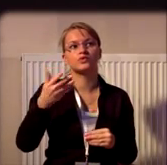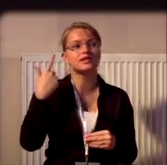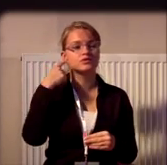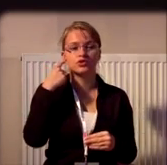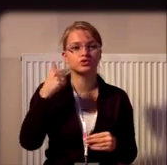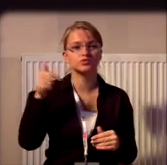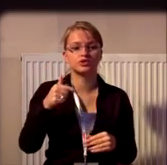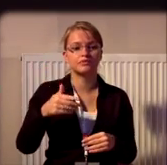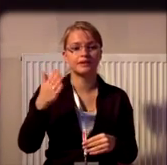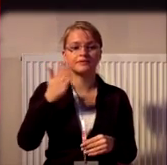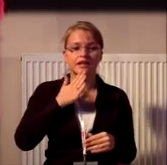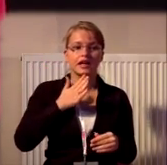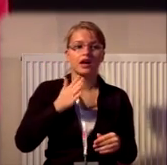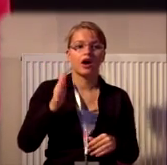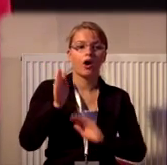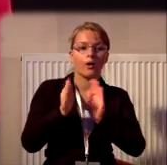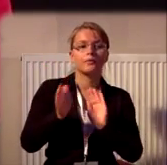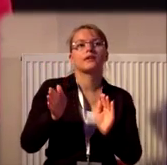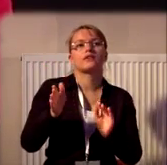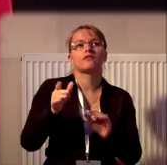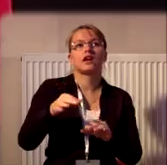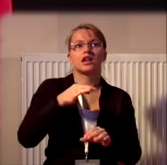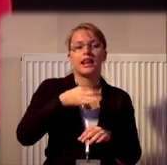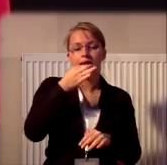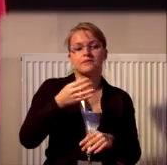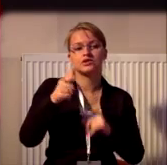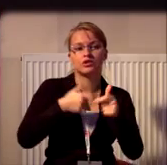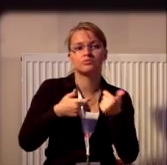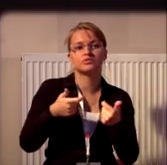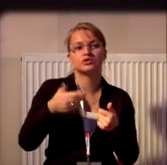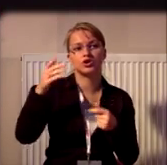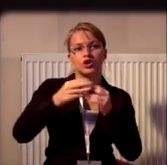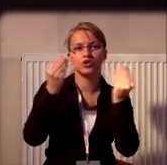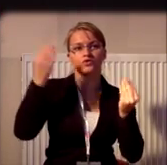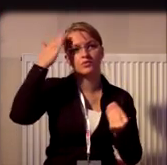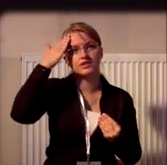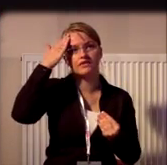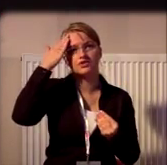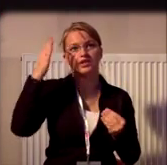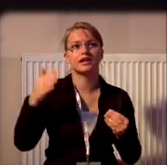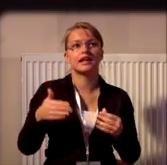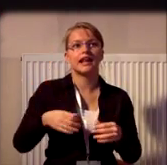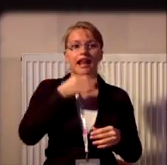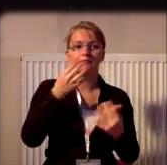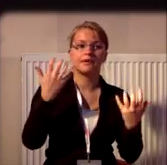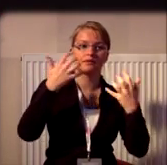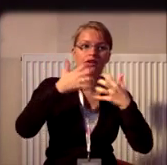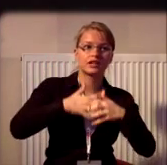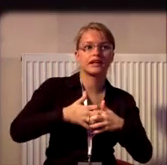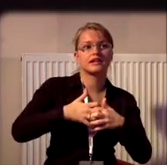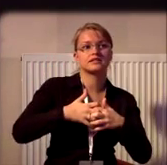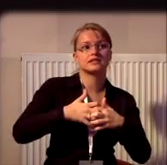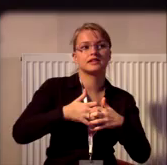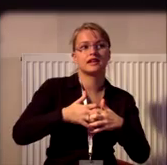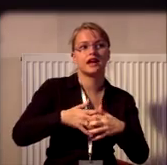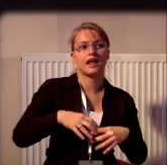I tutaj na pewno powinni się uczyć w oddziale integracyjnym. Są wtedy z innymi uczniami, łatwiej im się może